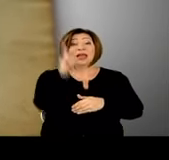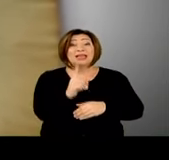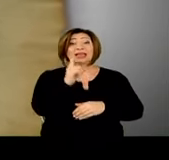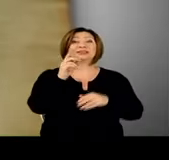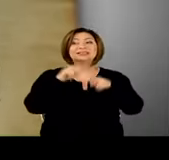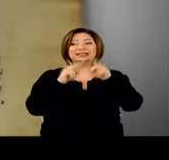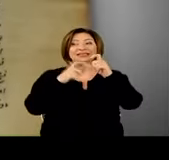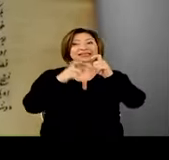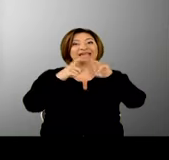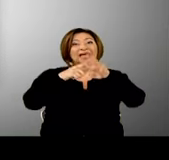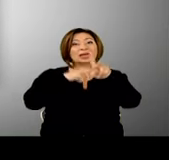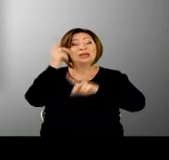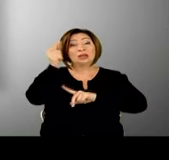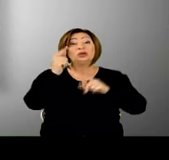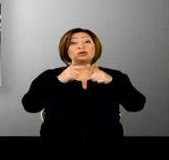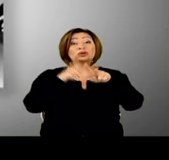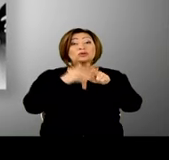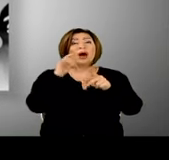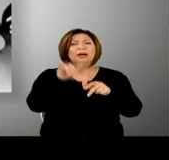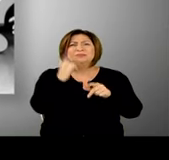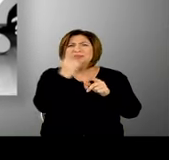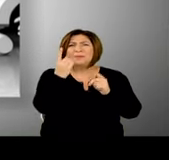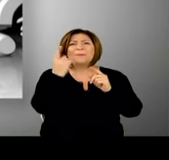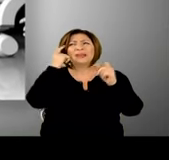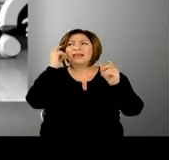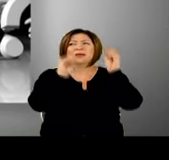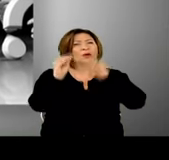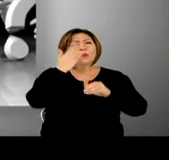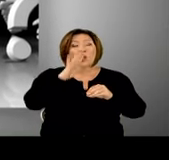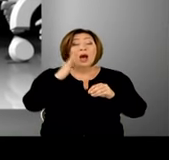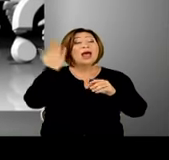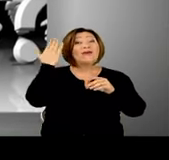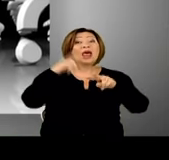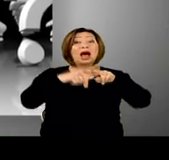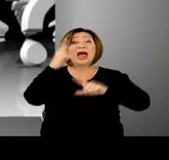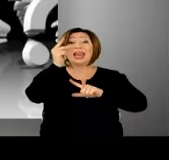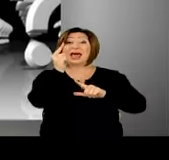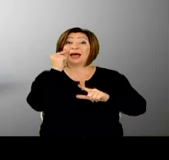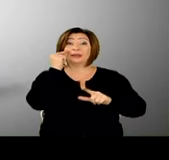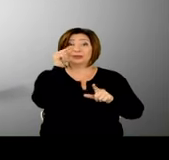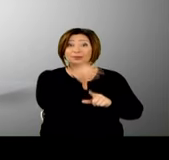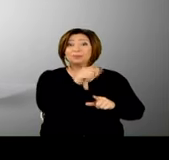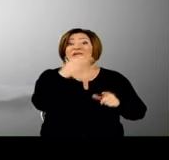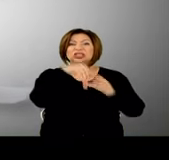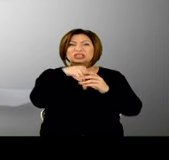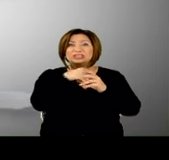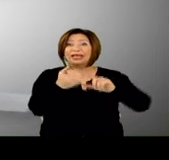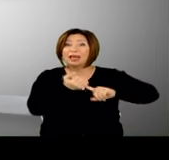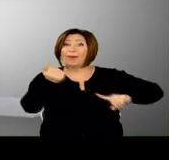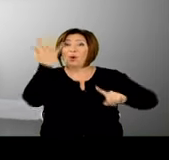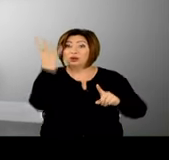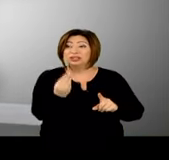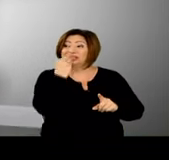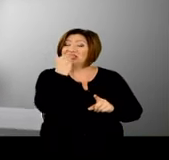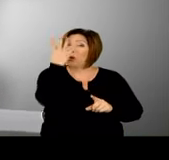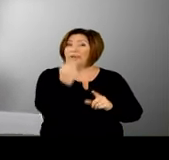Kıssa-i Yusuf'ta yer almıştır. Hakkında neredeyse hiçbir bilgi bulunmayan Türk ozanı Ali'nin yazdığı Kıssa-i Yusuf, içinde kebabın yiyecek olarak yer